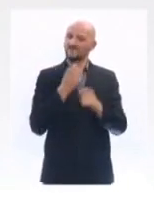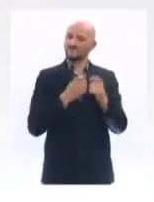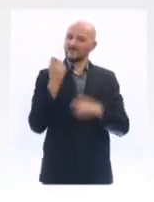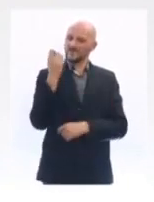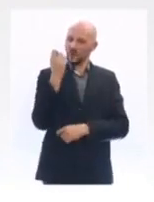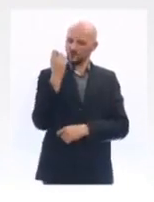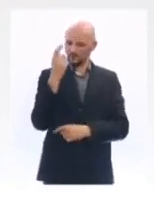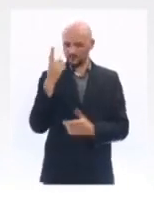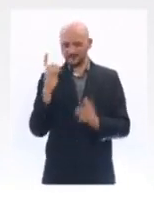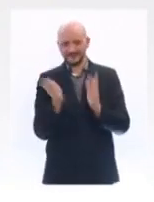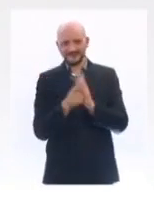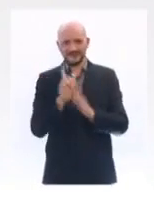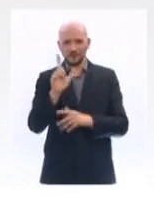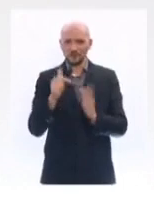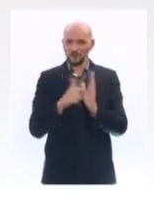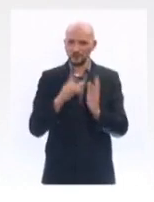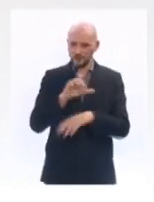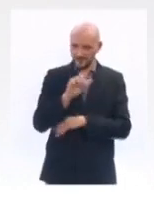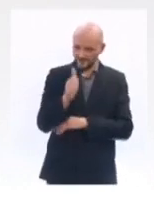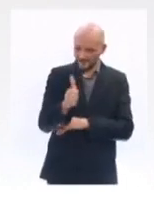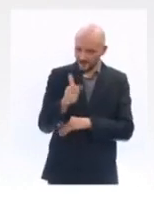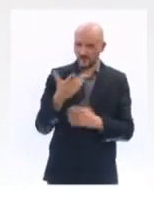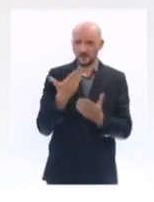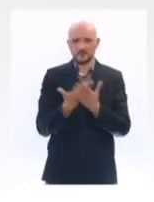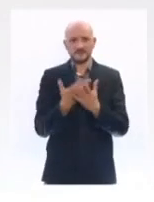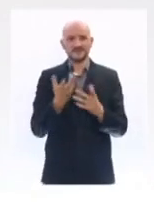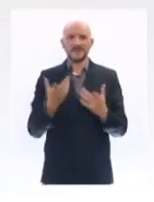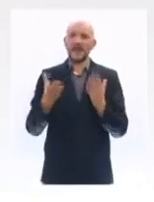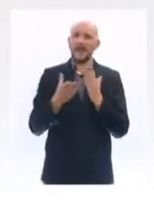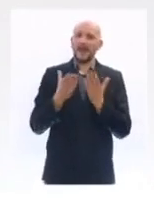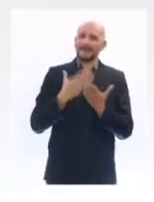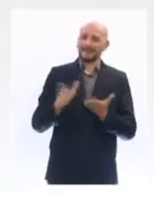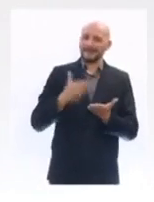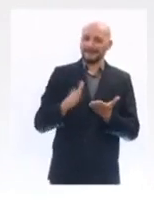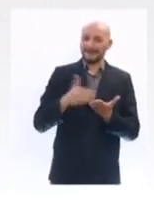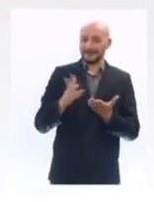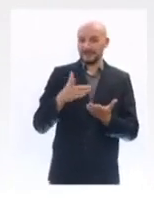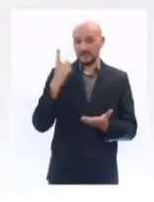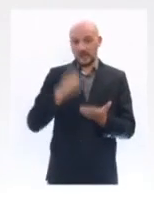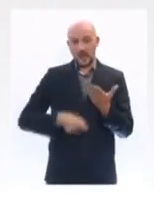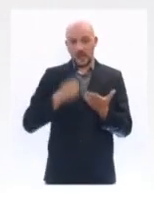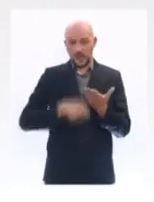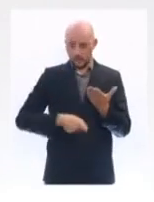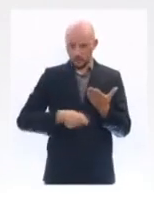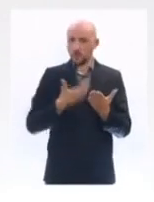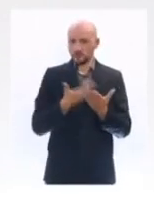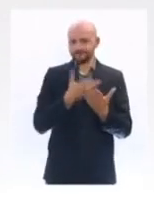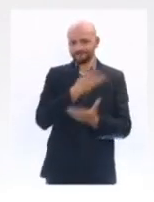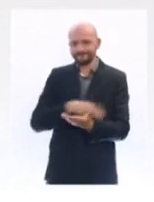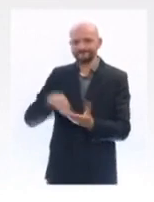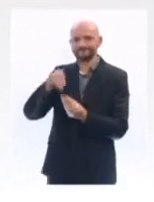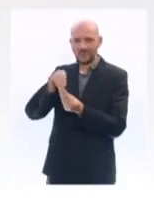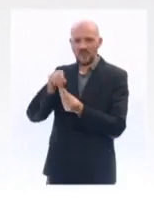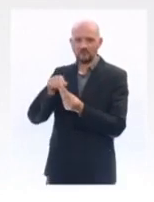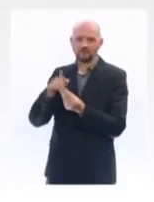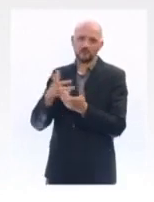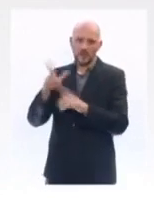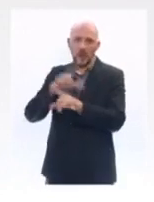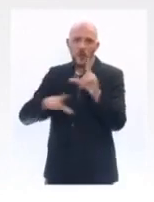Tout bailleur qui, sur les 3 mois d'octobre, novembre et décembre 2020, accepte de renoncer au moins